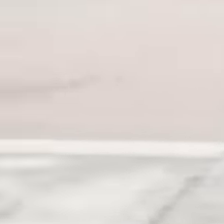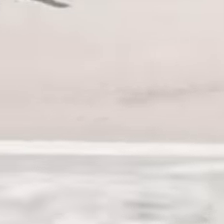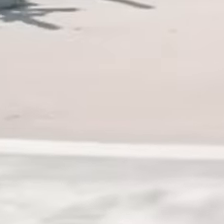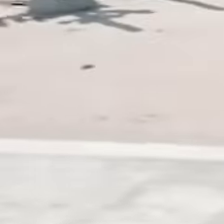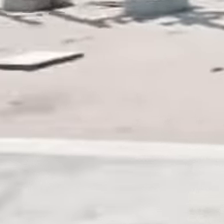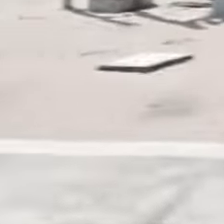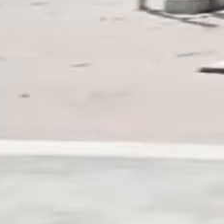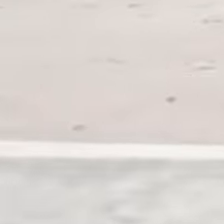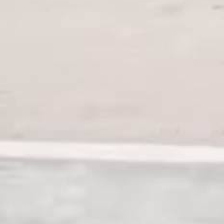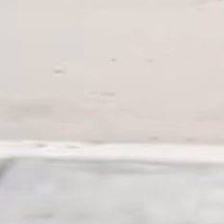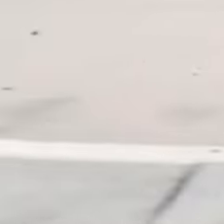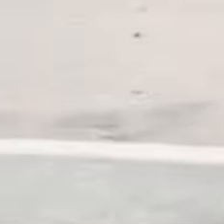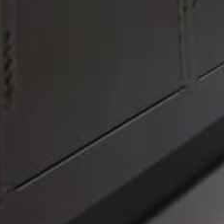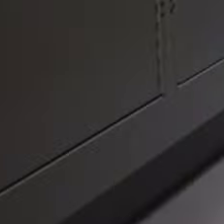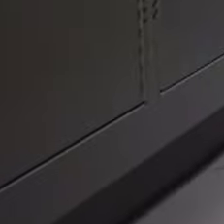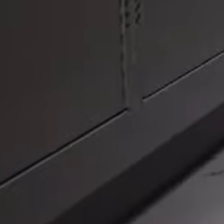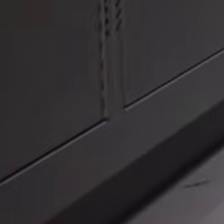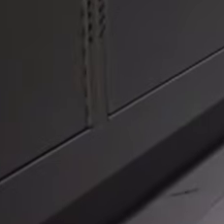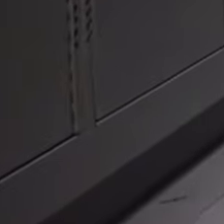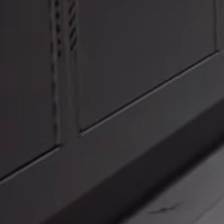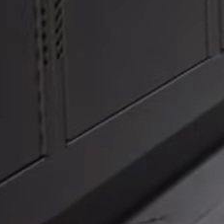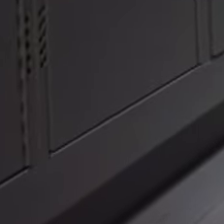افتتاح مصفات الزور،